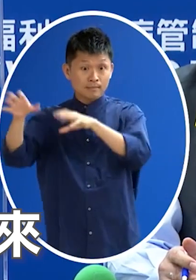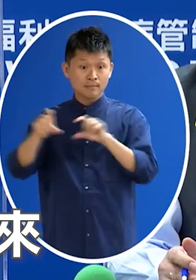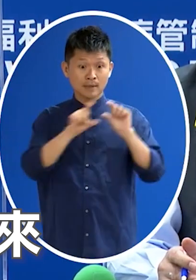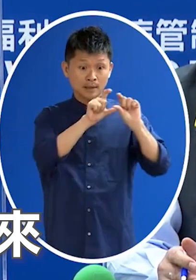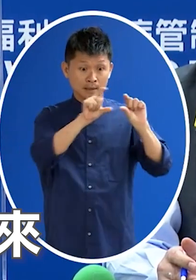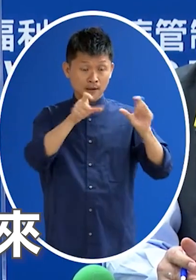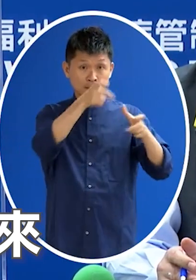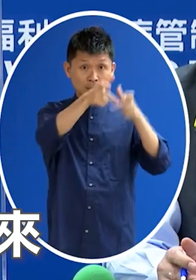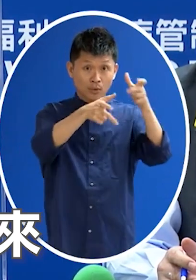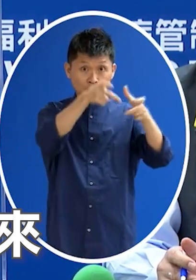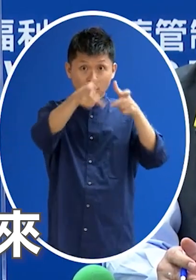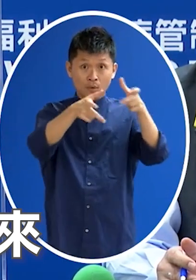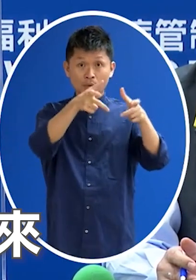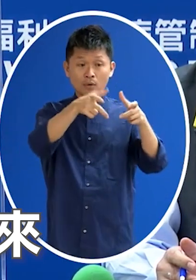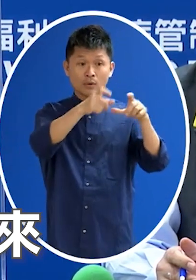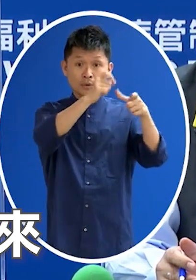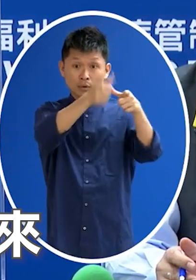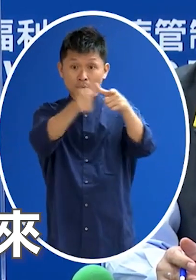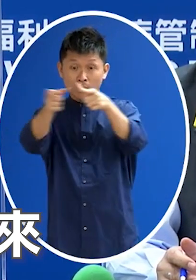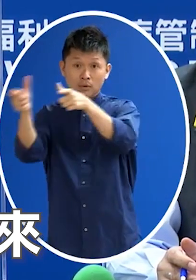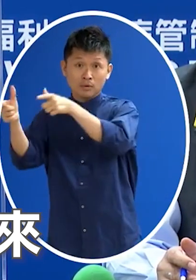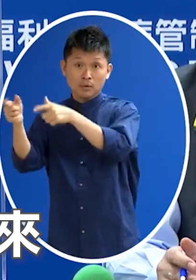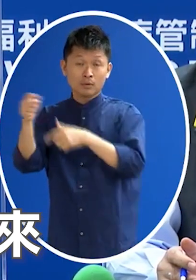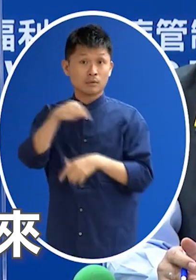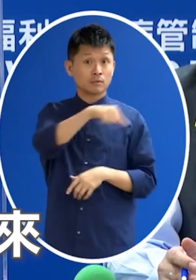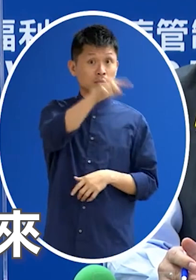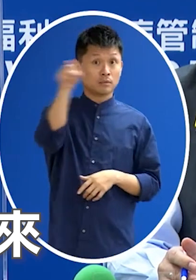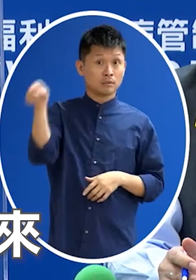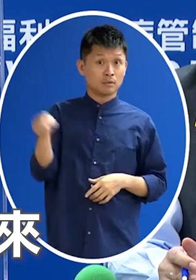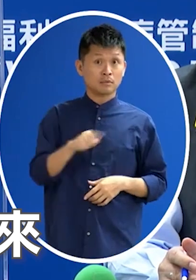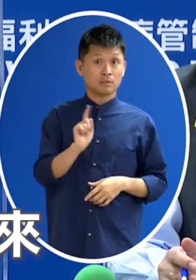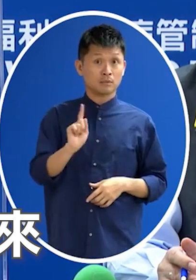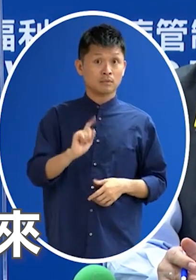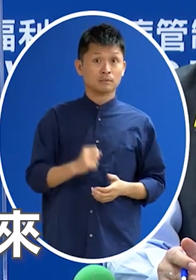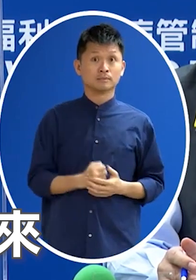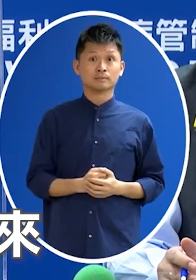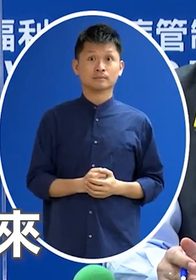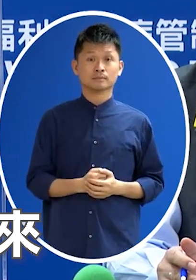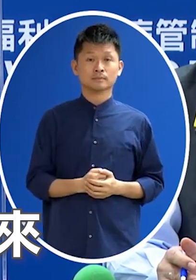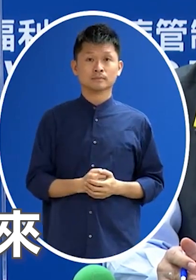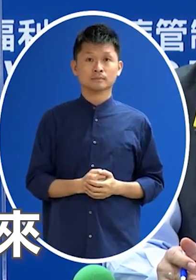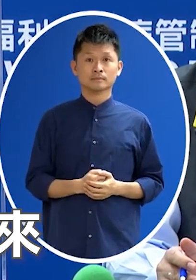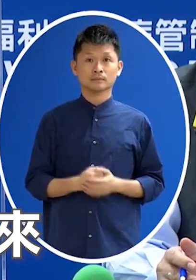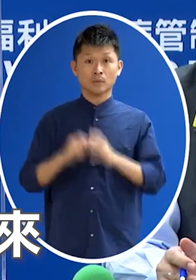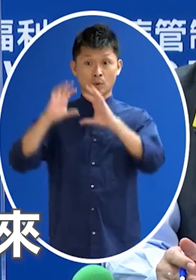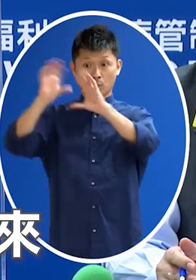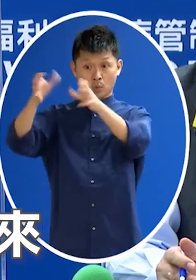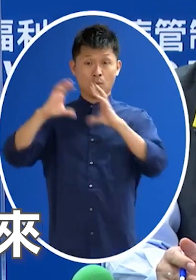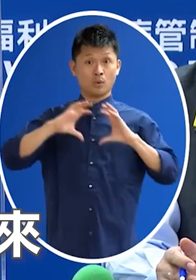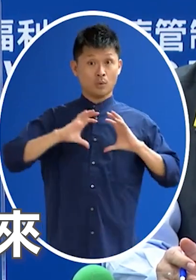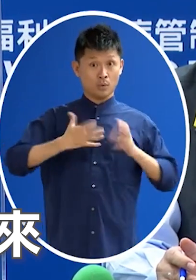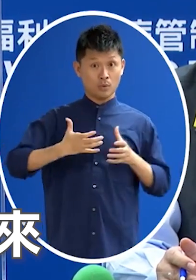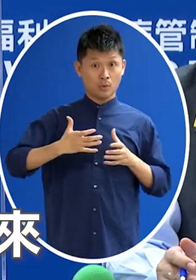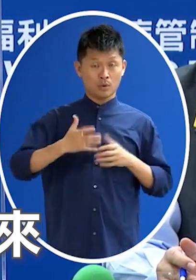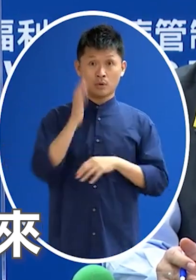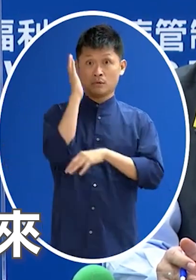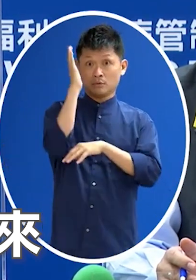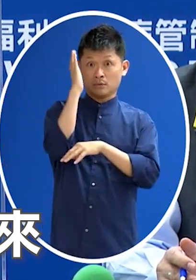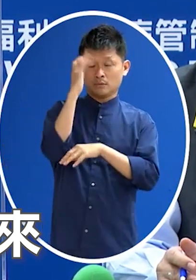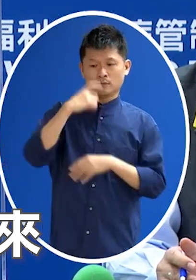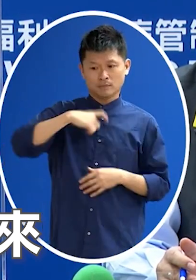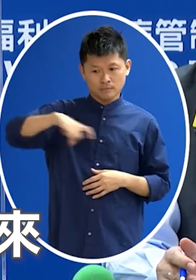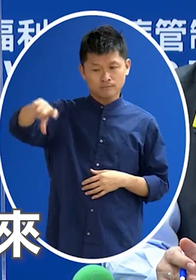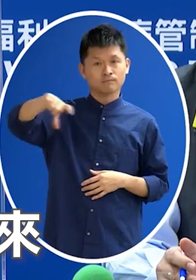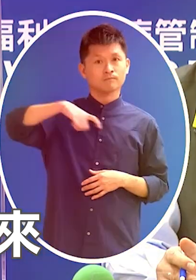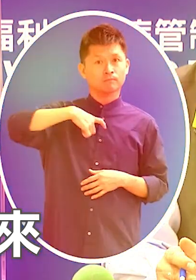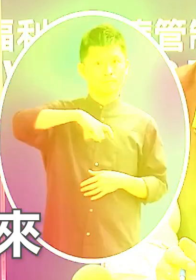厂，好，基本上哈是不好，就是说基本上是跟针对是国家里面，哈，跟政府来做